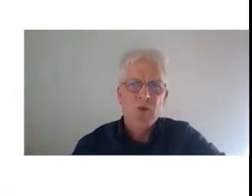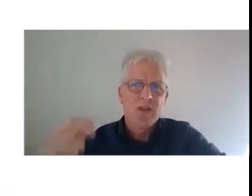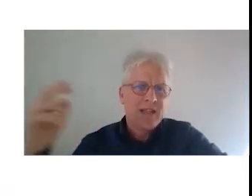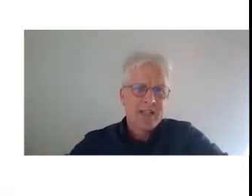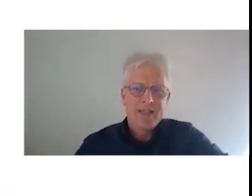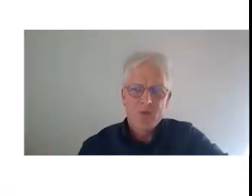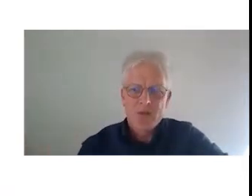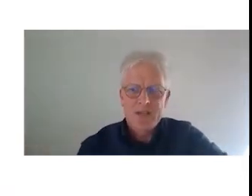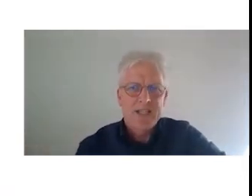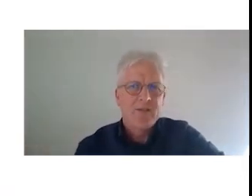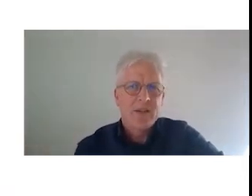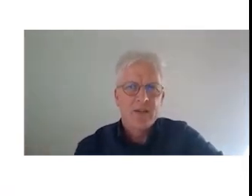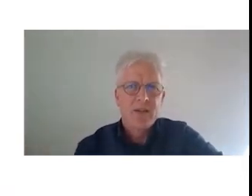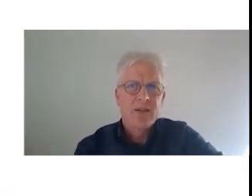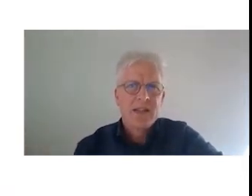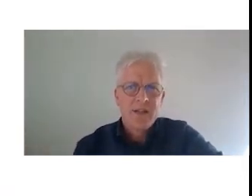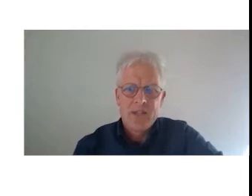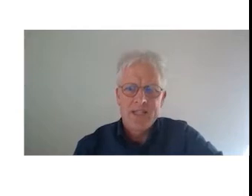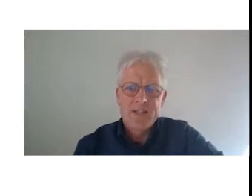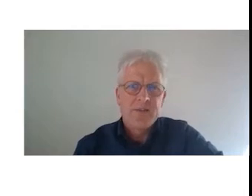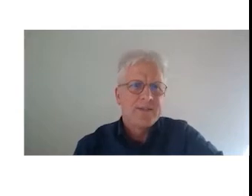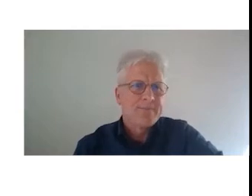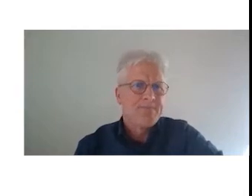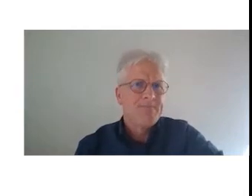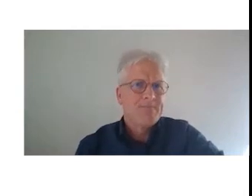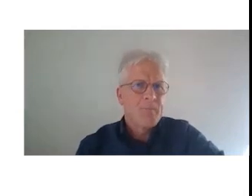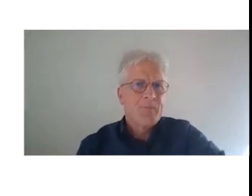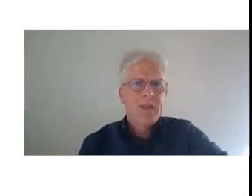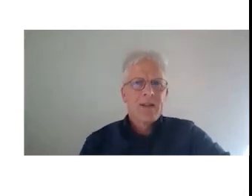jede Schule ist im Grunde vertreten gewesen.